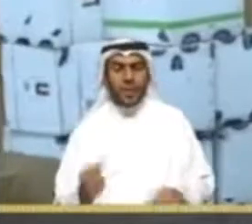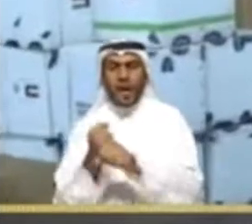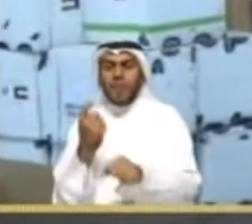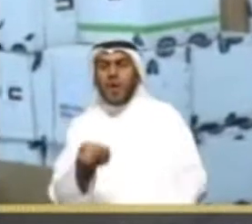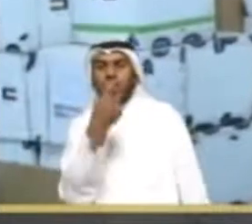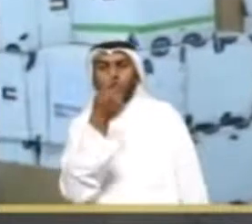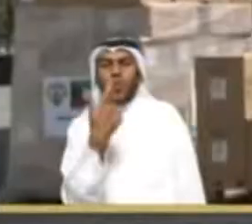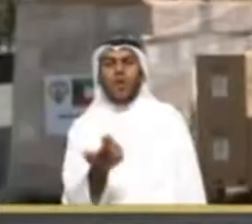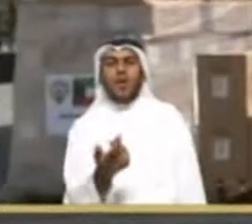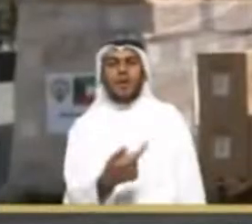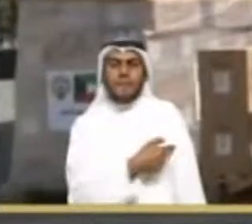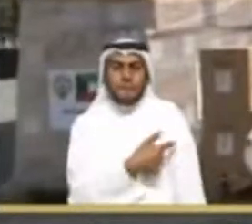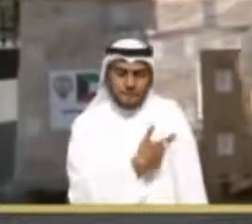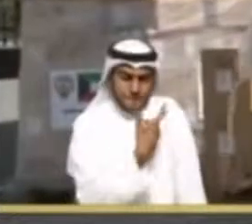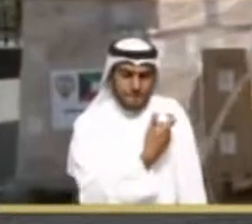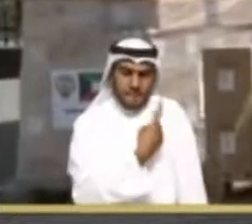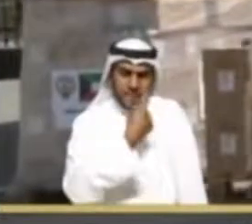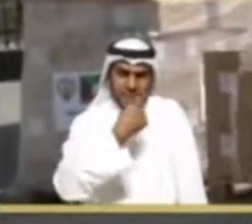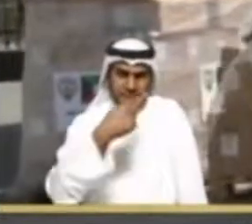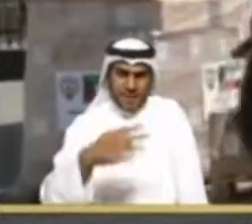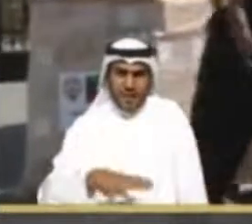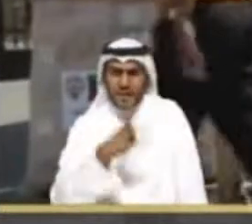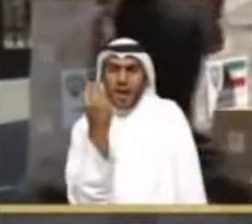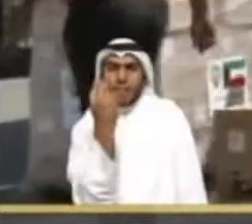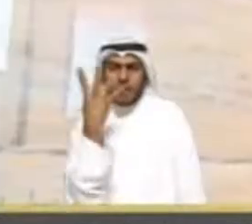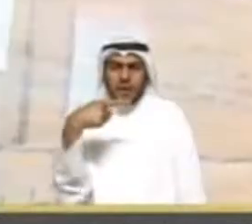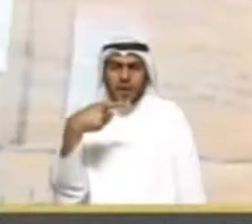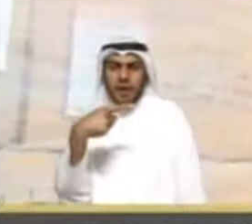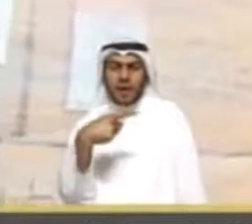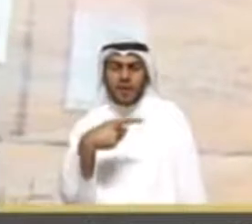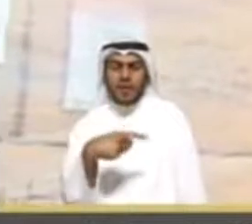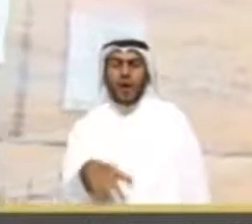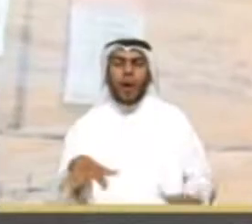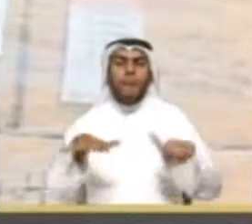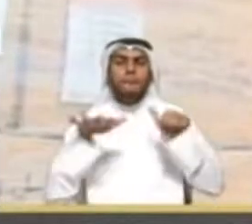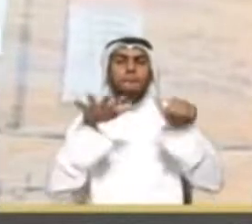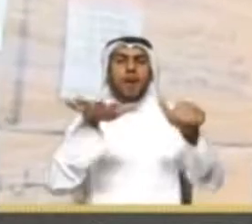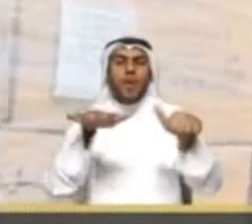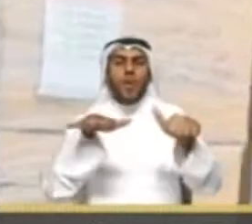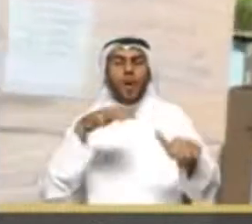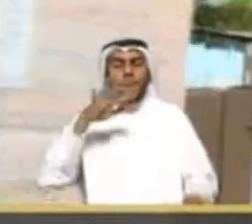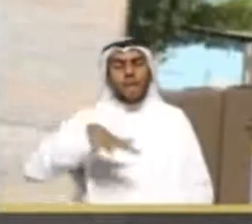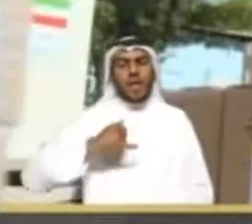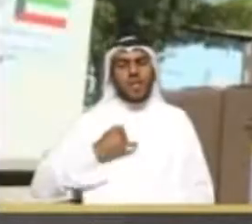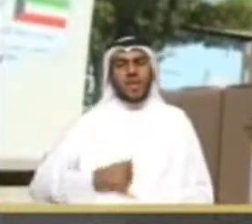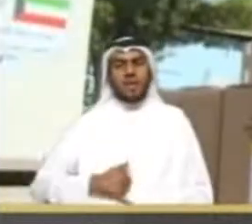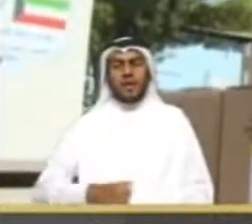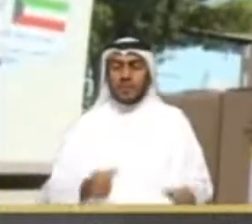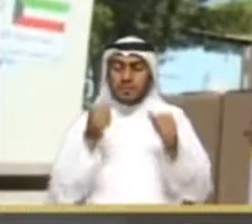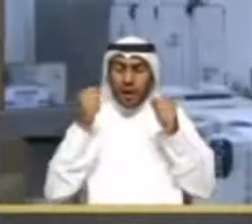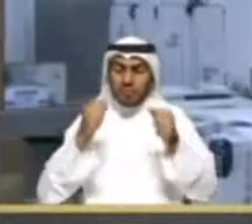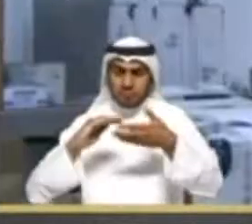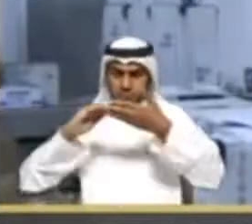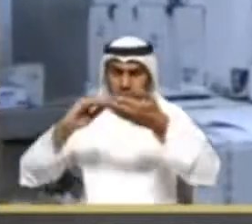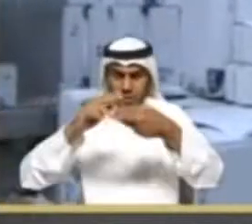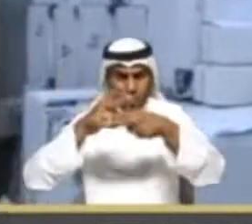لمساعدة نحو 14 مليون يمني تأثرت أوضاعهم نتيجة الأزمة الأخيرة في بلادهم. وحول